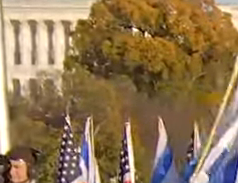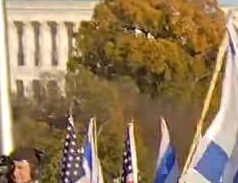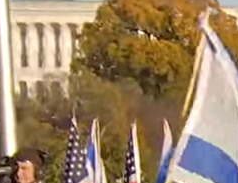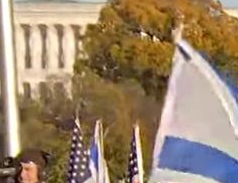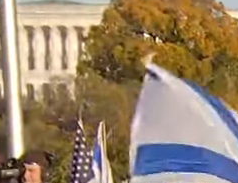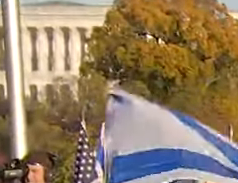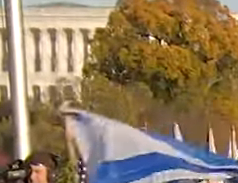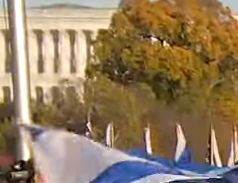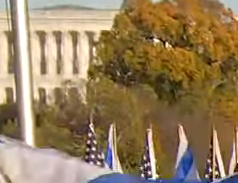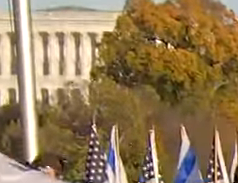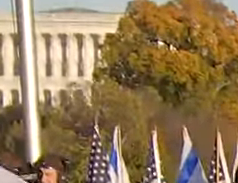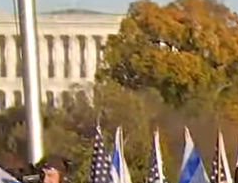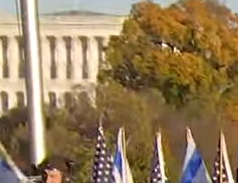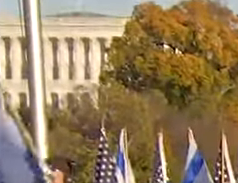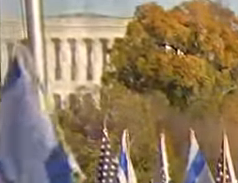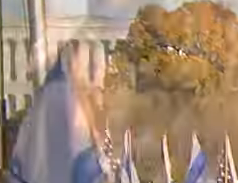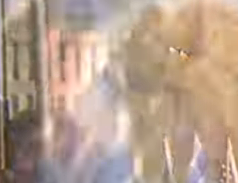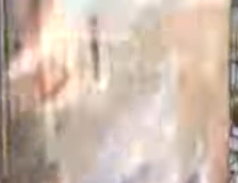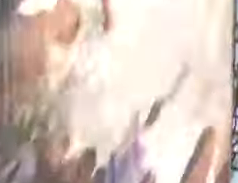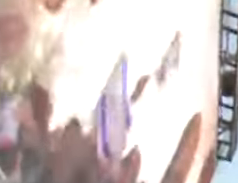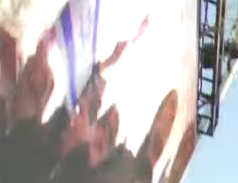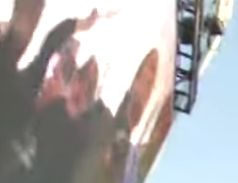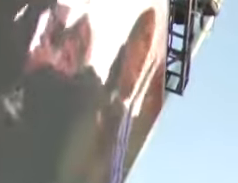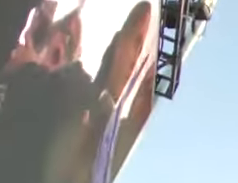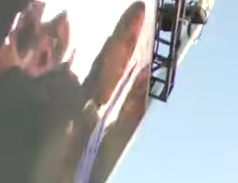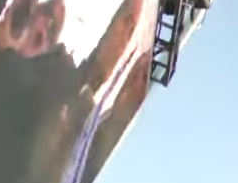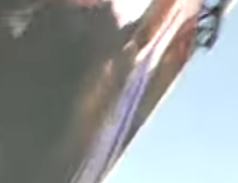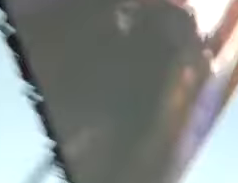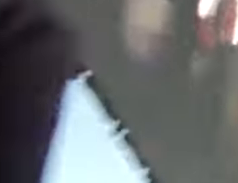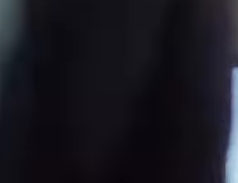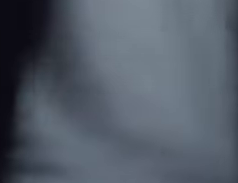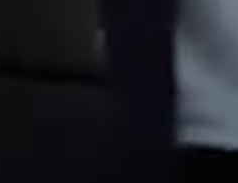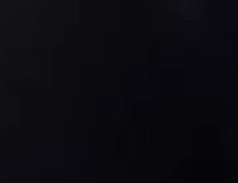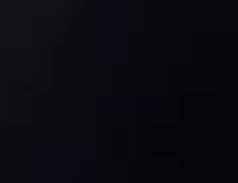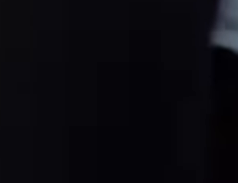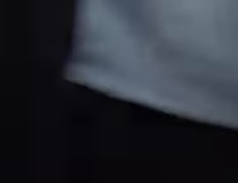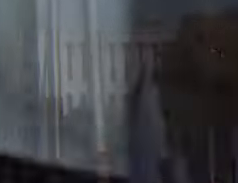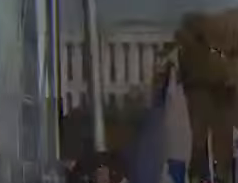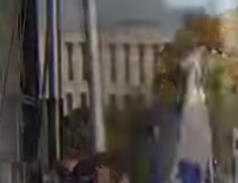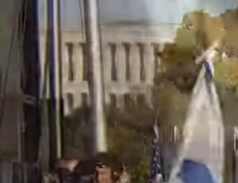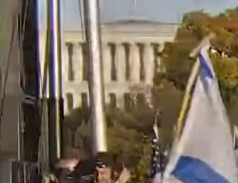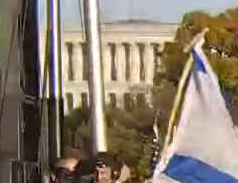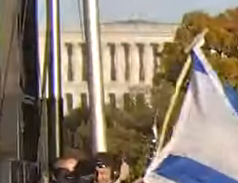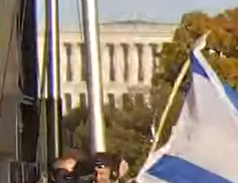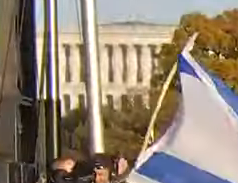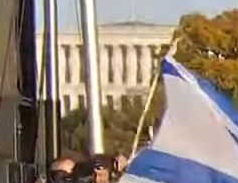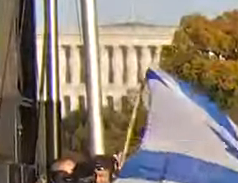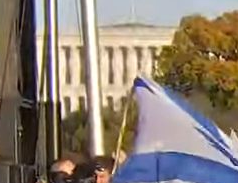יכול להפוך מספדי למחור